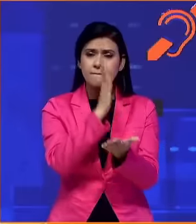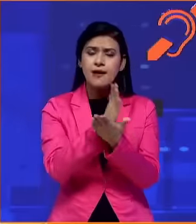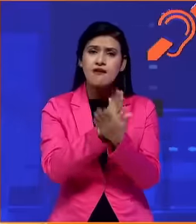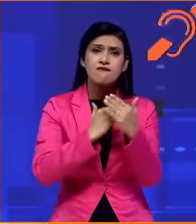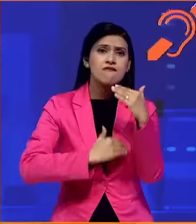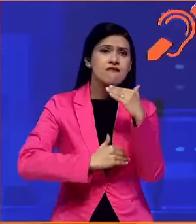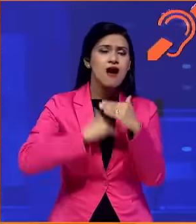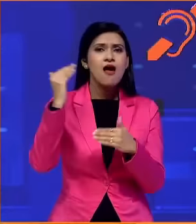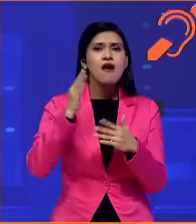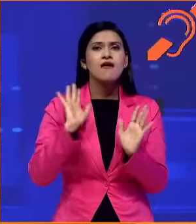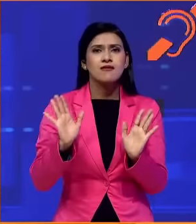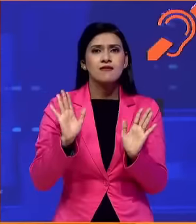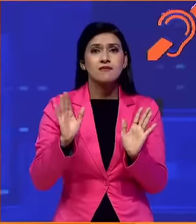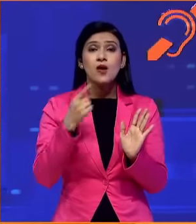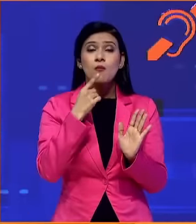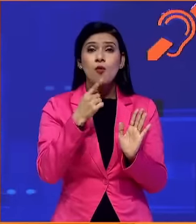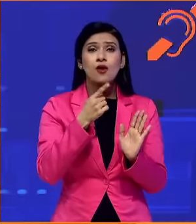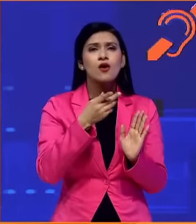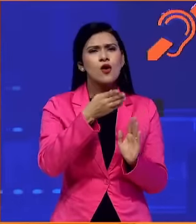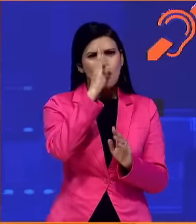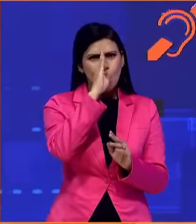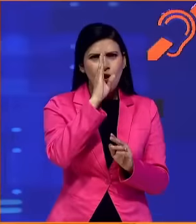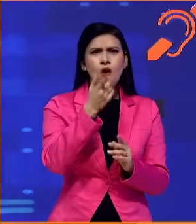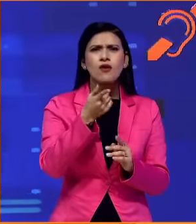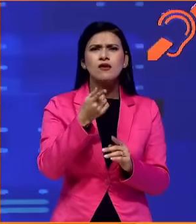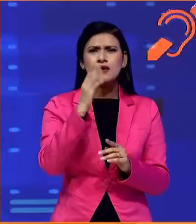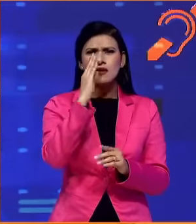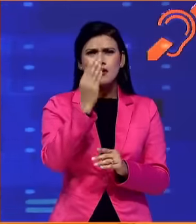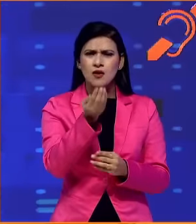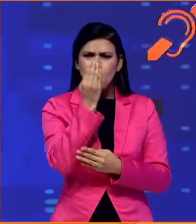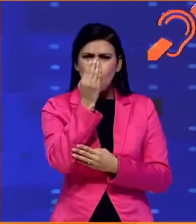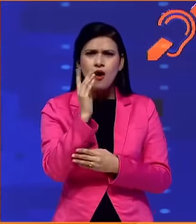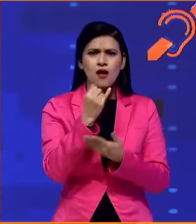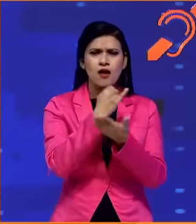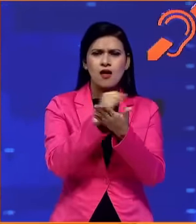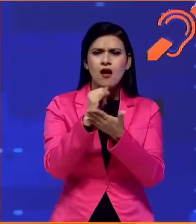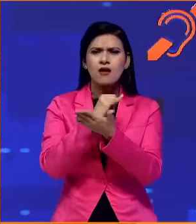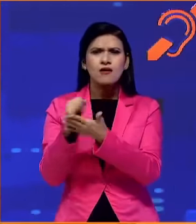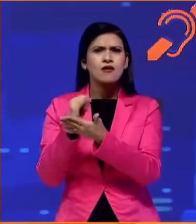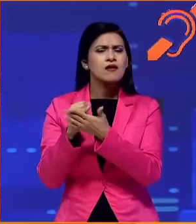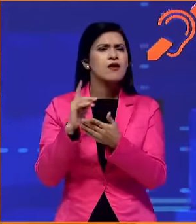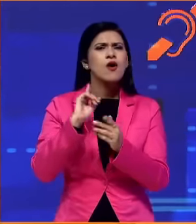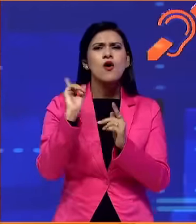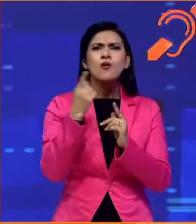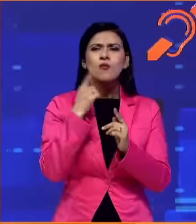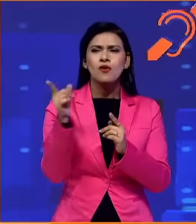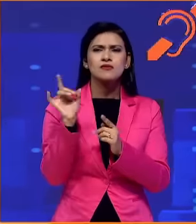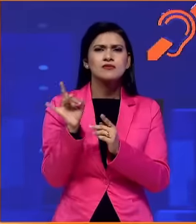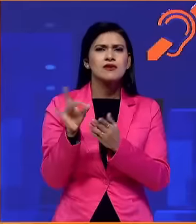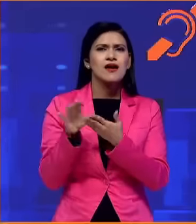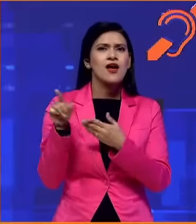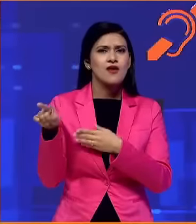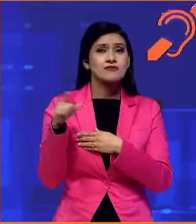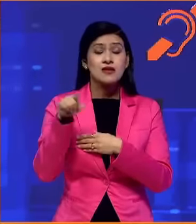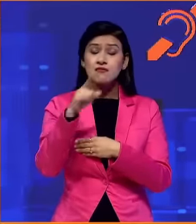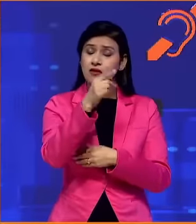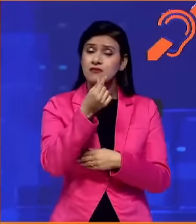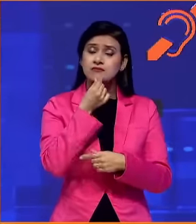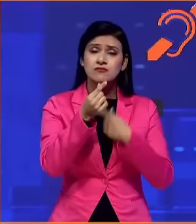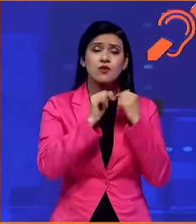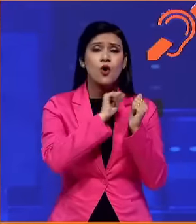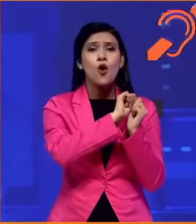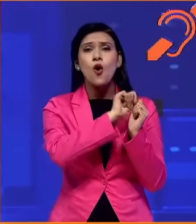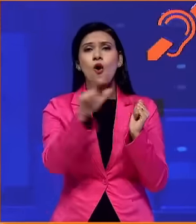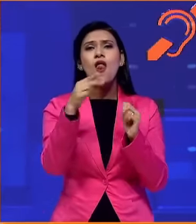विश्वमेंउनसेमहानकोईधर्मनिरपेक्षव्यक्तिनहींहुआहै।वो'ईश्वरअल्लाह तेरोनाम'कहाकरतेथे,हैना?आपउस हिस्सेकोहटादें।आपयहकहनानहींचाहते। क्योंकियहमौजूदापरिदृश्यके